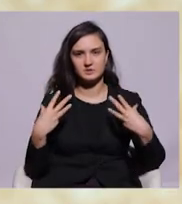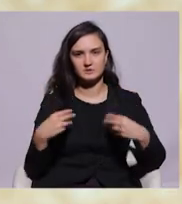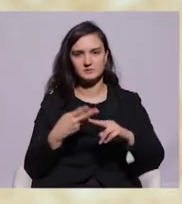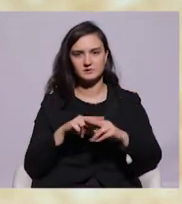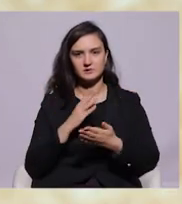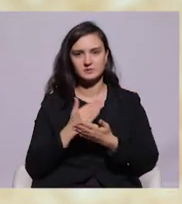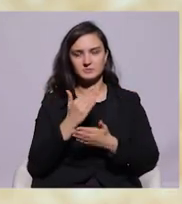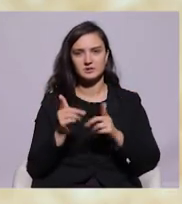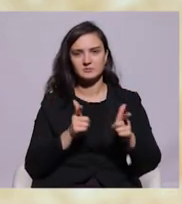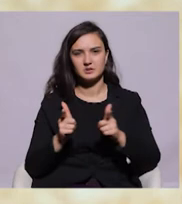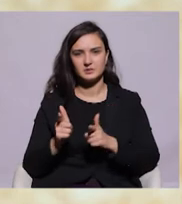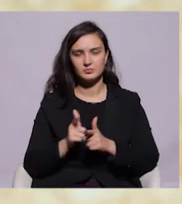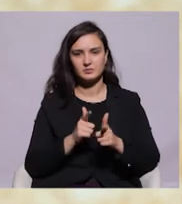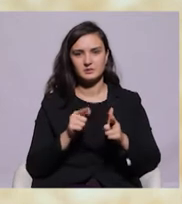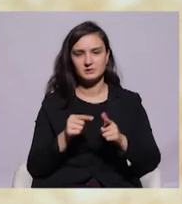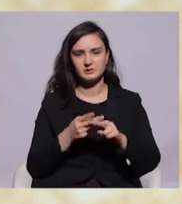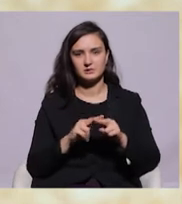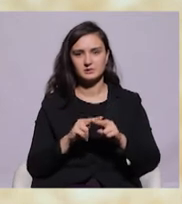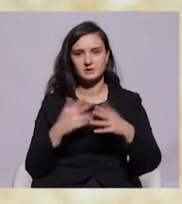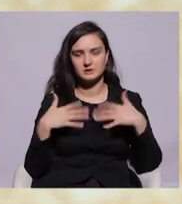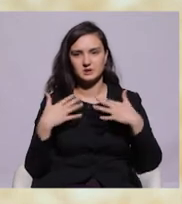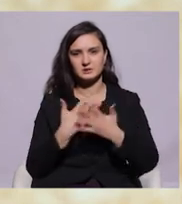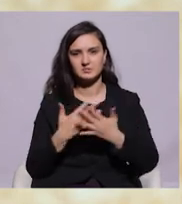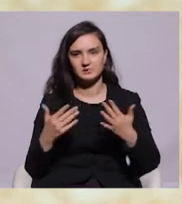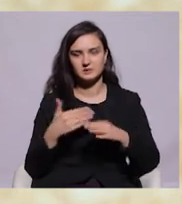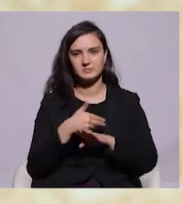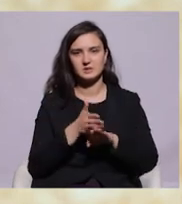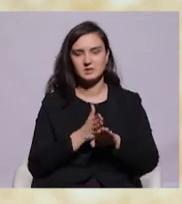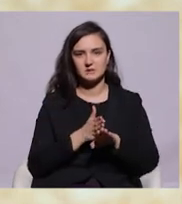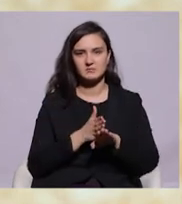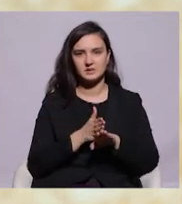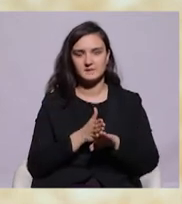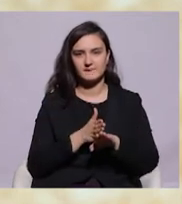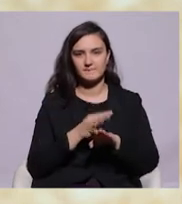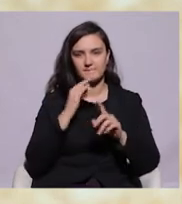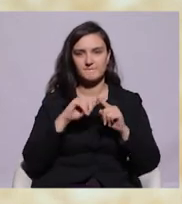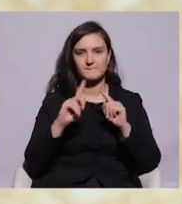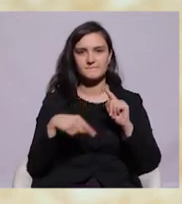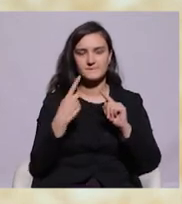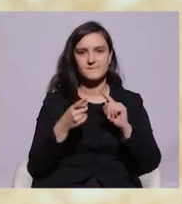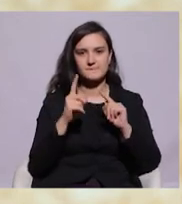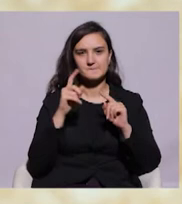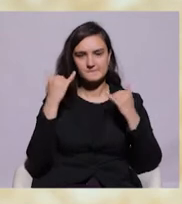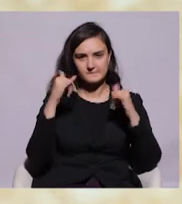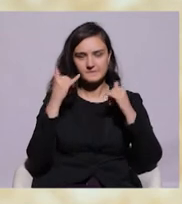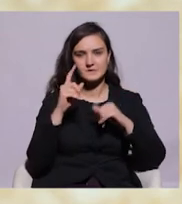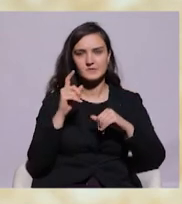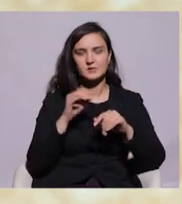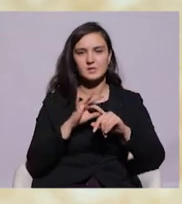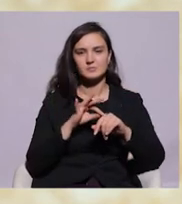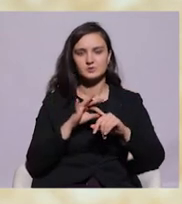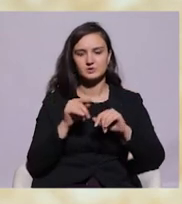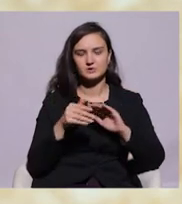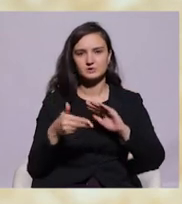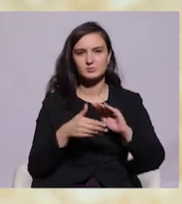არის მისგან დამზადებული ნედლეული, ეს არის ტანსაცმელი, ფეხსაცმელი, რომელსაც შემდეგ ხარისა და კამეჩის